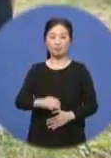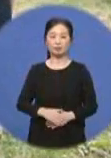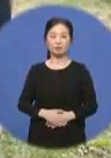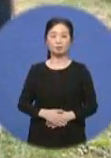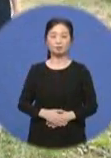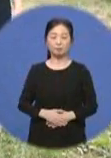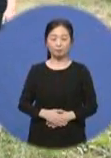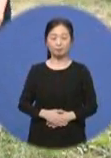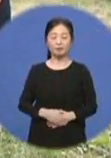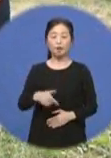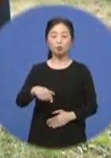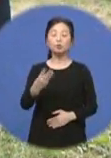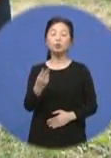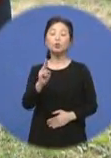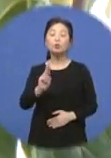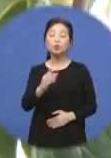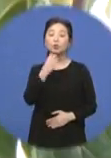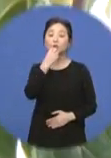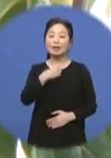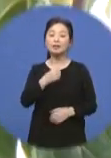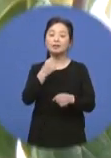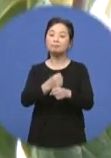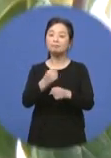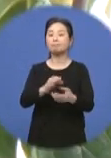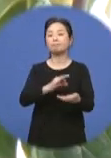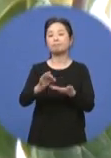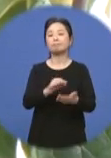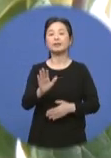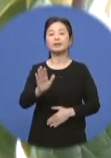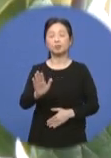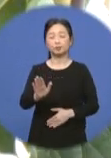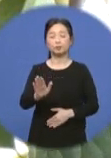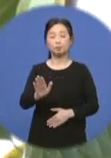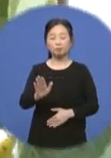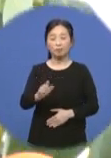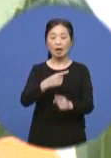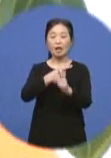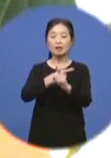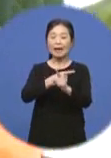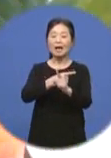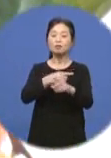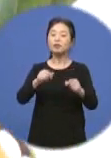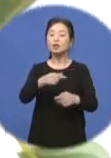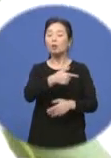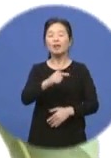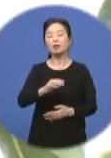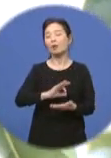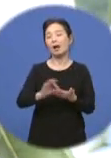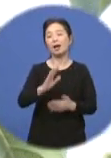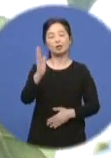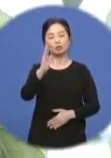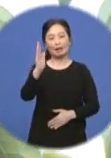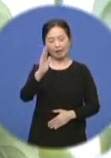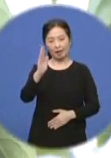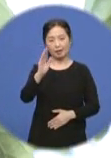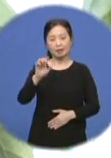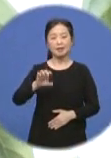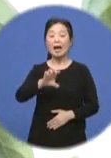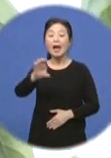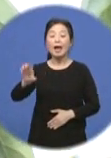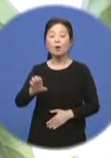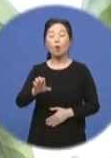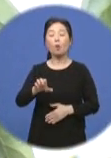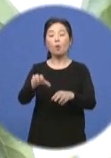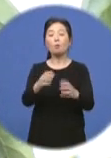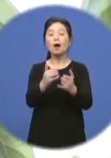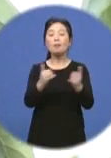。除草剤、化学肥料は使用せず、独自の有機肥料を使用し、エコファーマーとして減農薬に